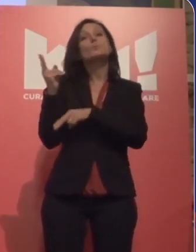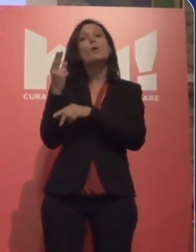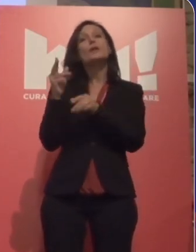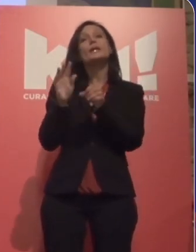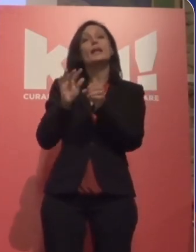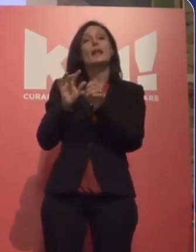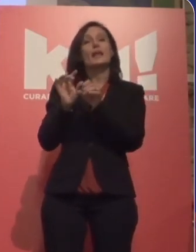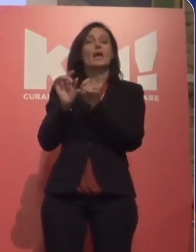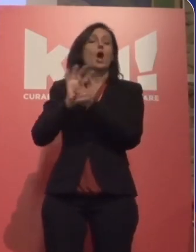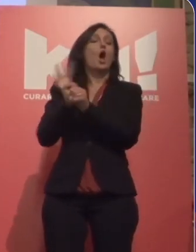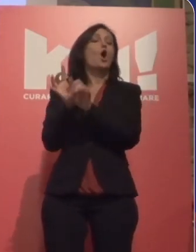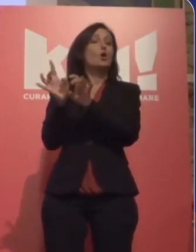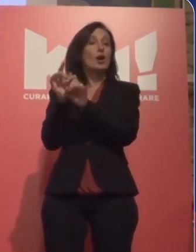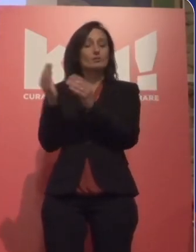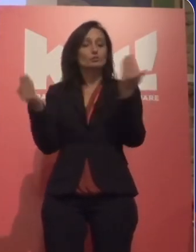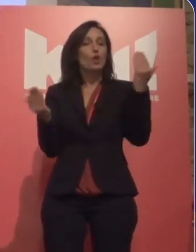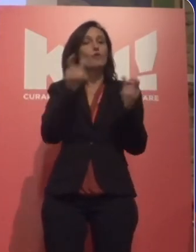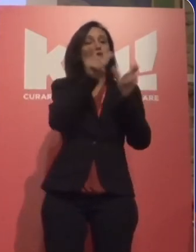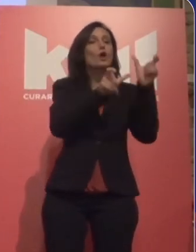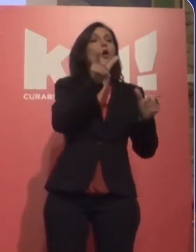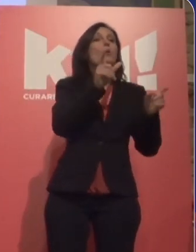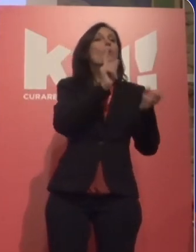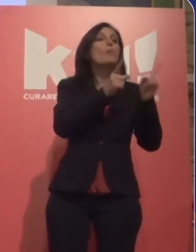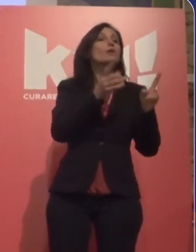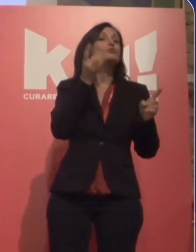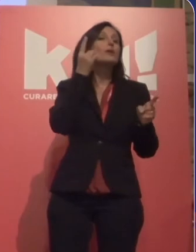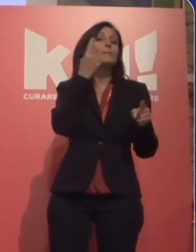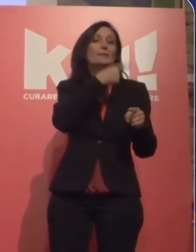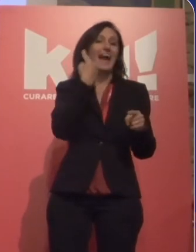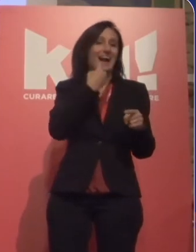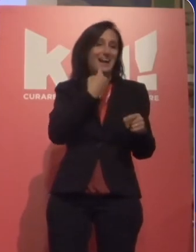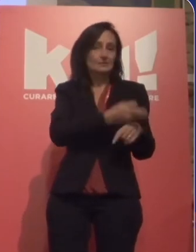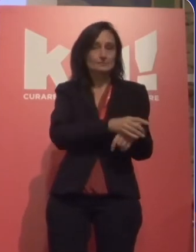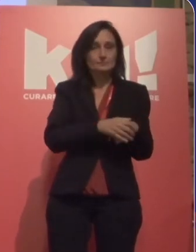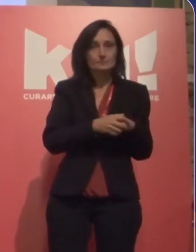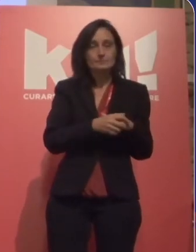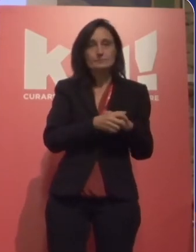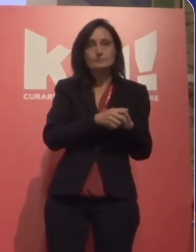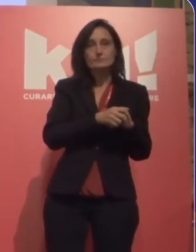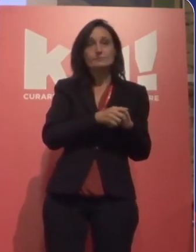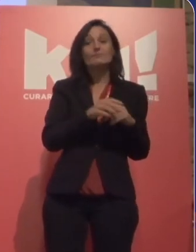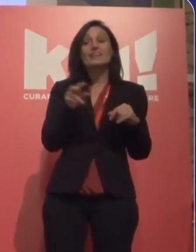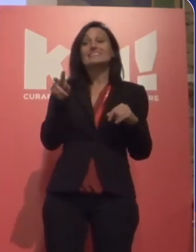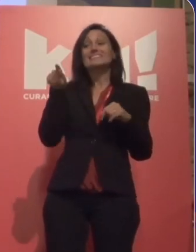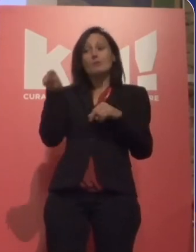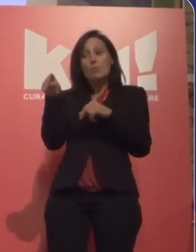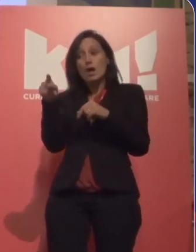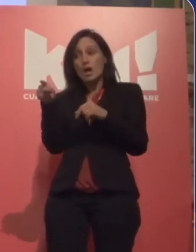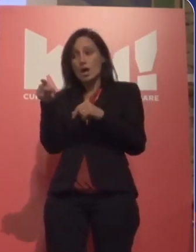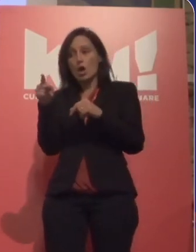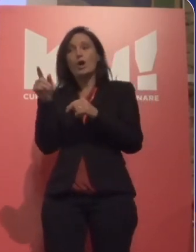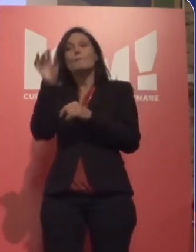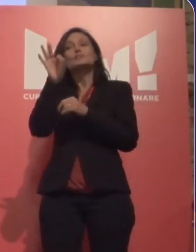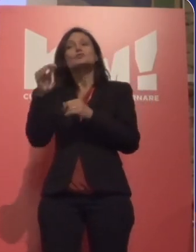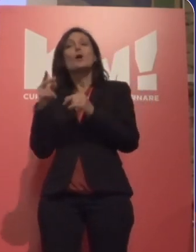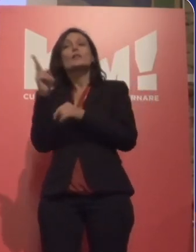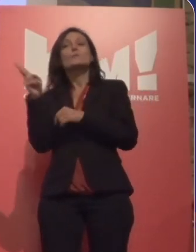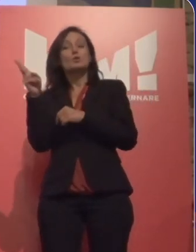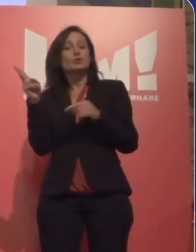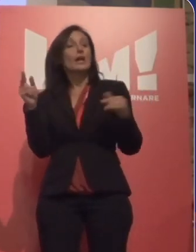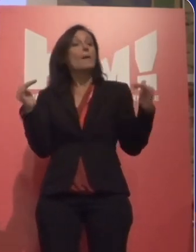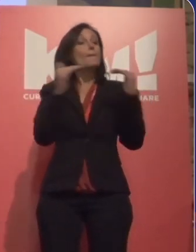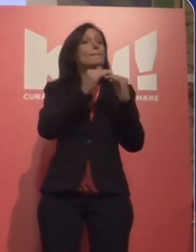bianca se il tasso di mortalità loro fosse stato uguale a quello dei brasiliani bianchi a giugno